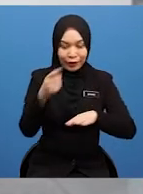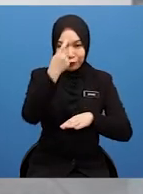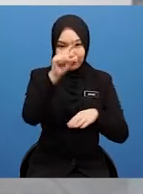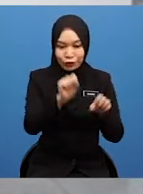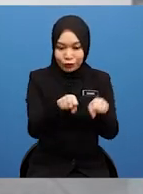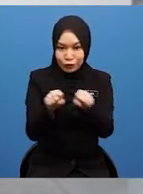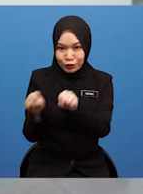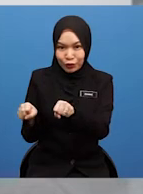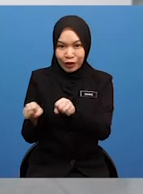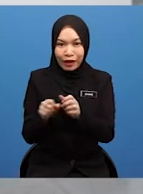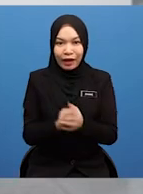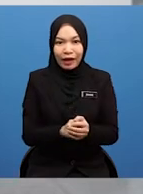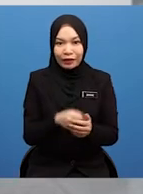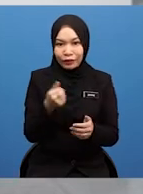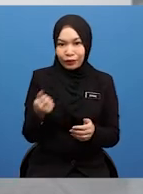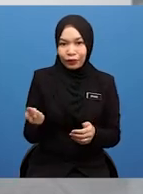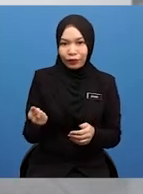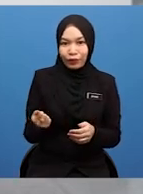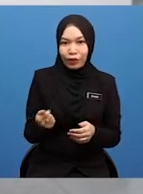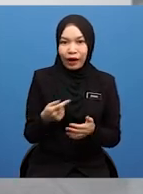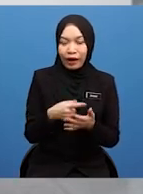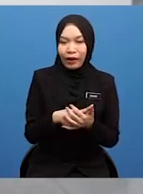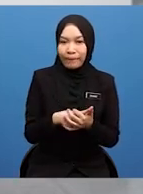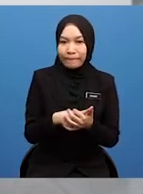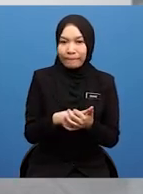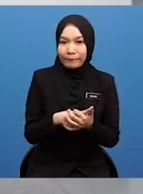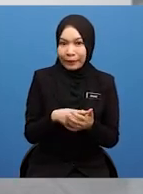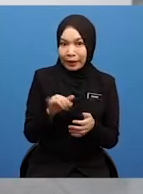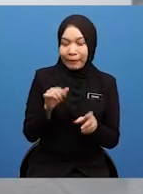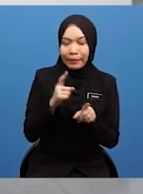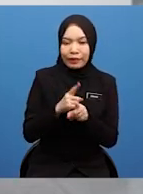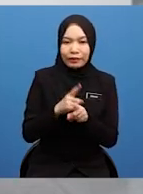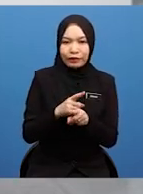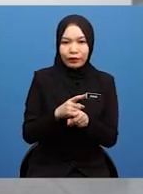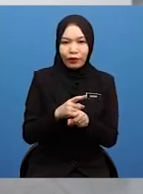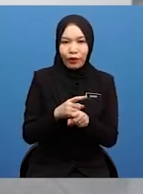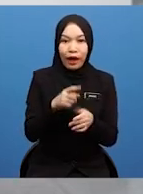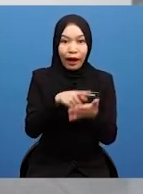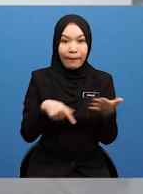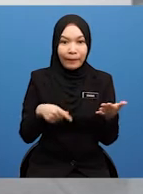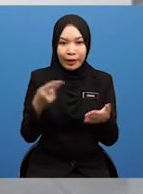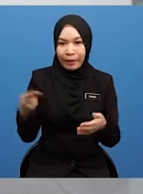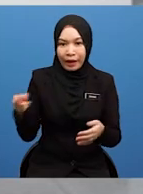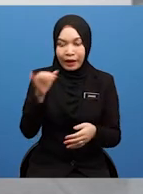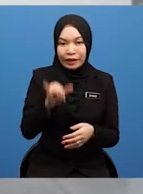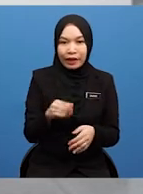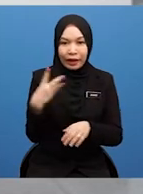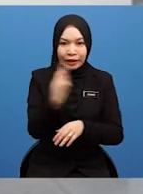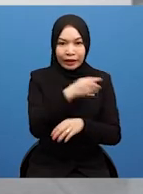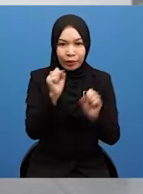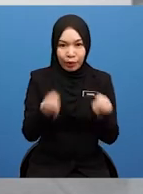maksudnya Apakah Allah tanya diperlukan dalam membantu susun atur sebuah pameran itu